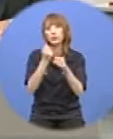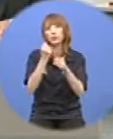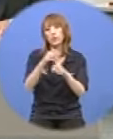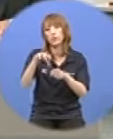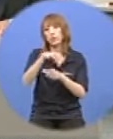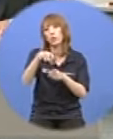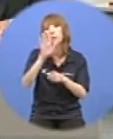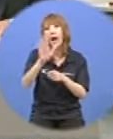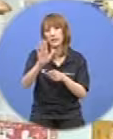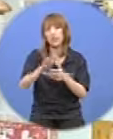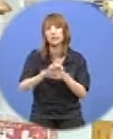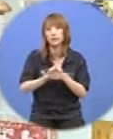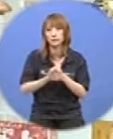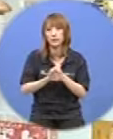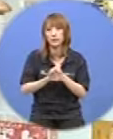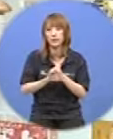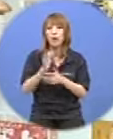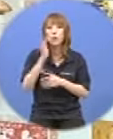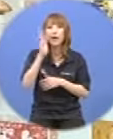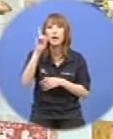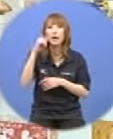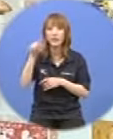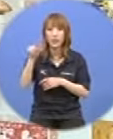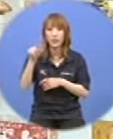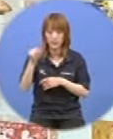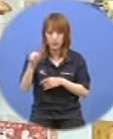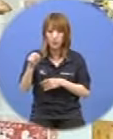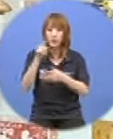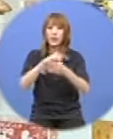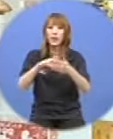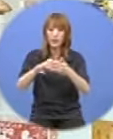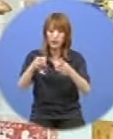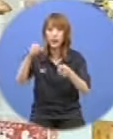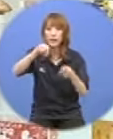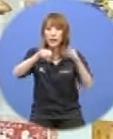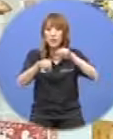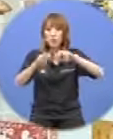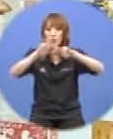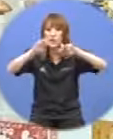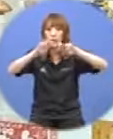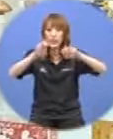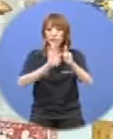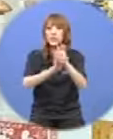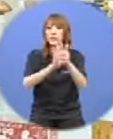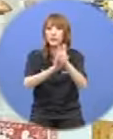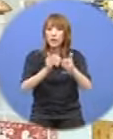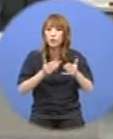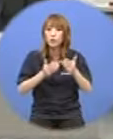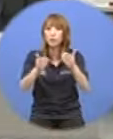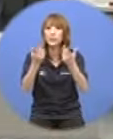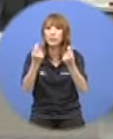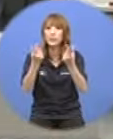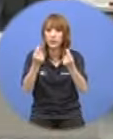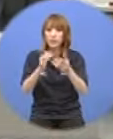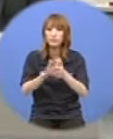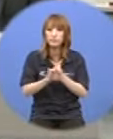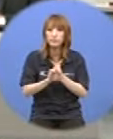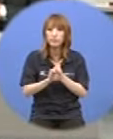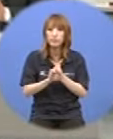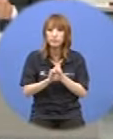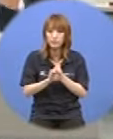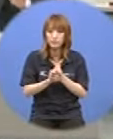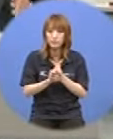と思いますね。 県では県内企業の研究開発への支援というのを進めていらっしゃいますが、はいはい、 で吉